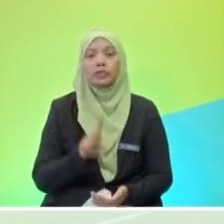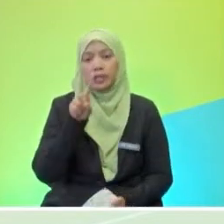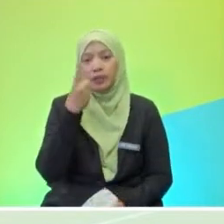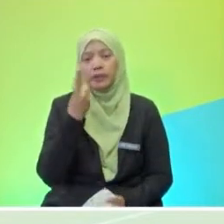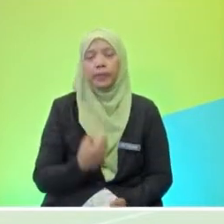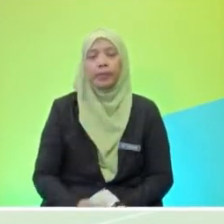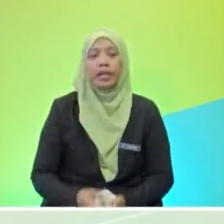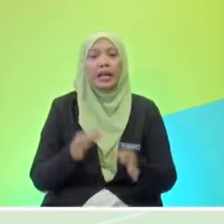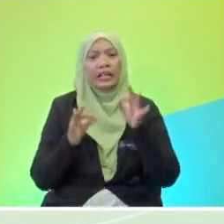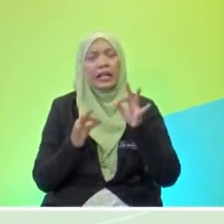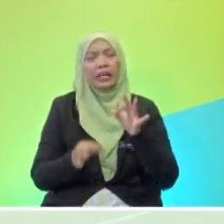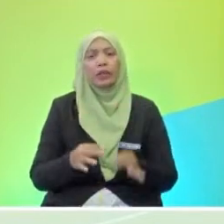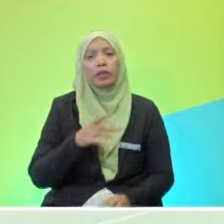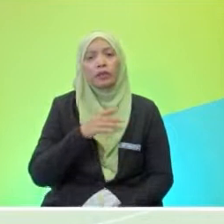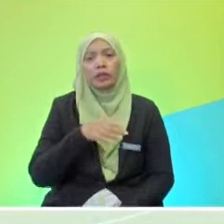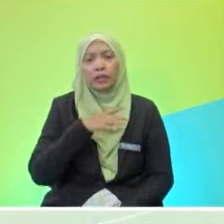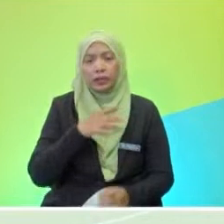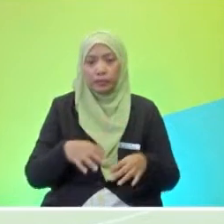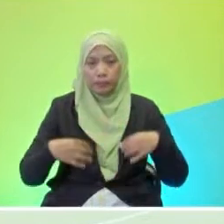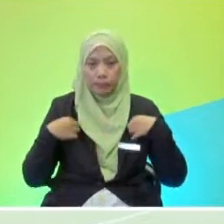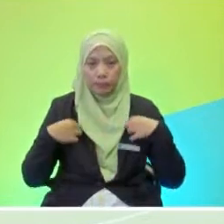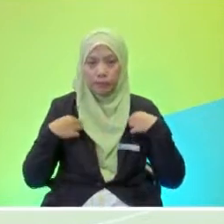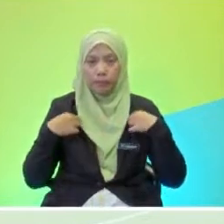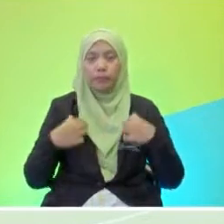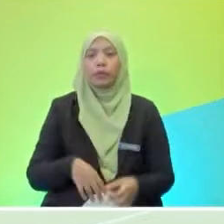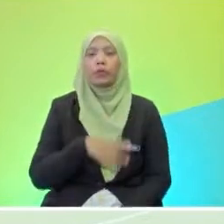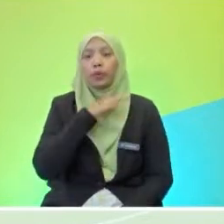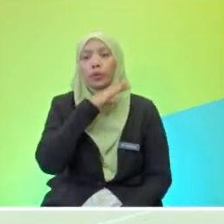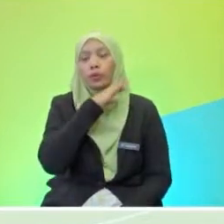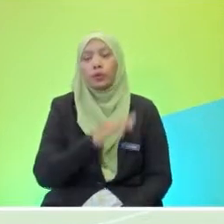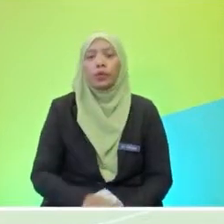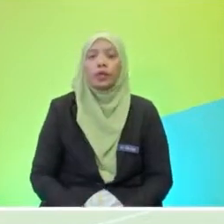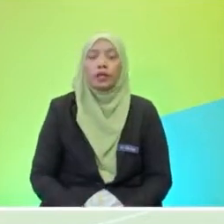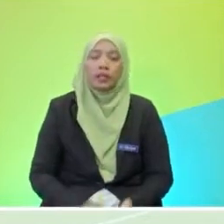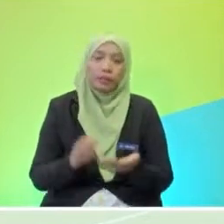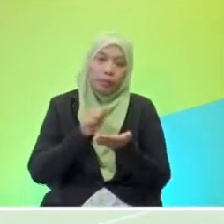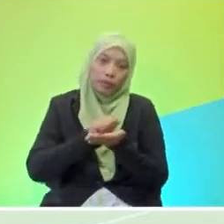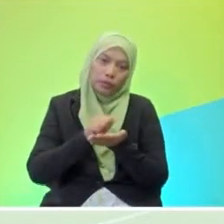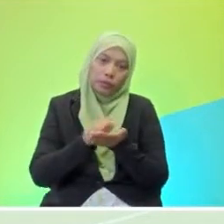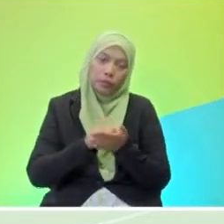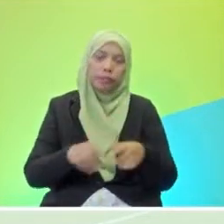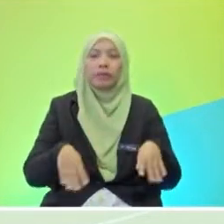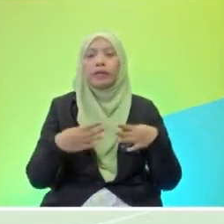Kalau kain soto itu kan tengok perlu dibilang bakso dulu sebelum kita kita